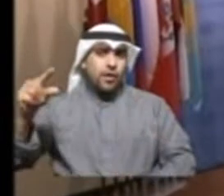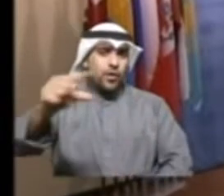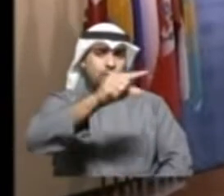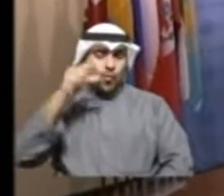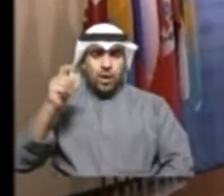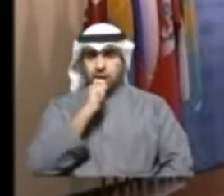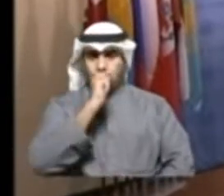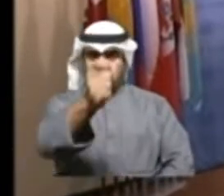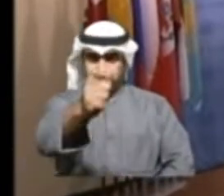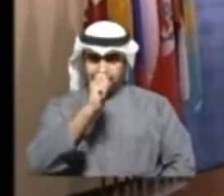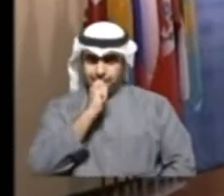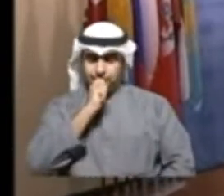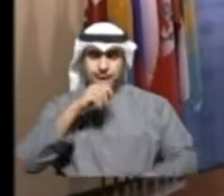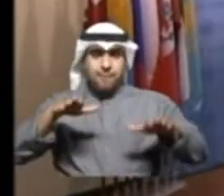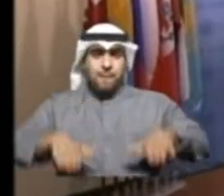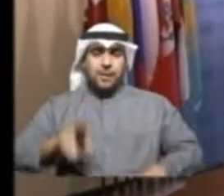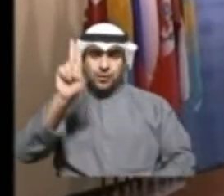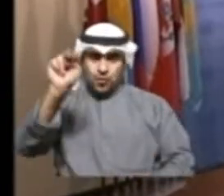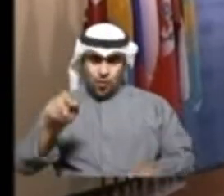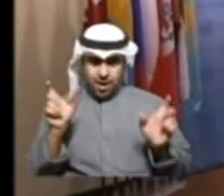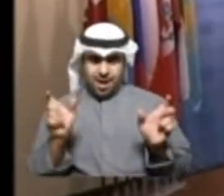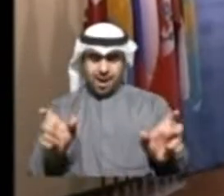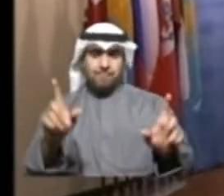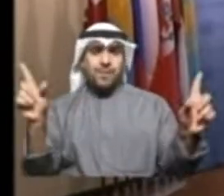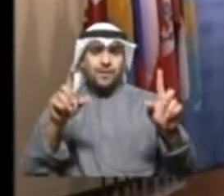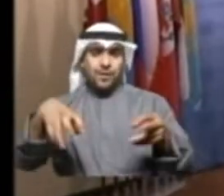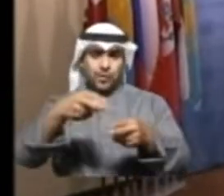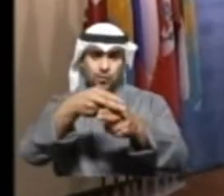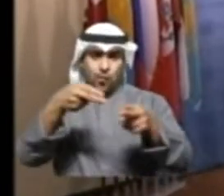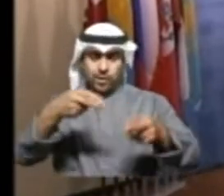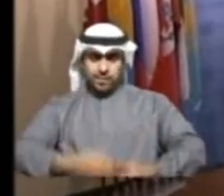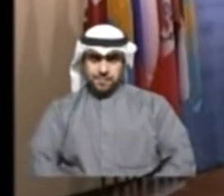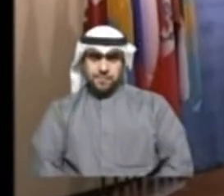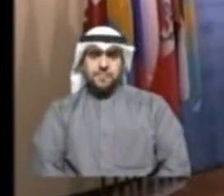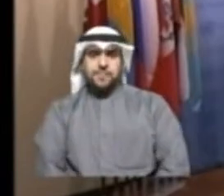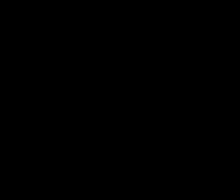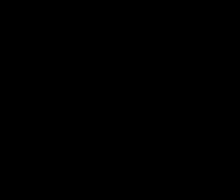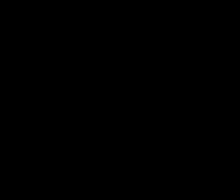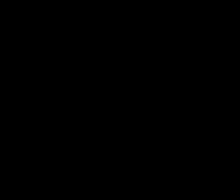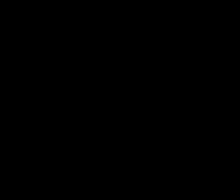والصحفية. من مجلس الأمن الدولي، أسامة عبد العزيز، تلفزيون دولة الكويت.